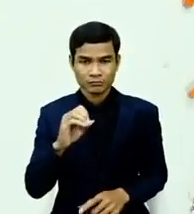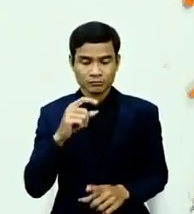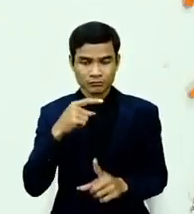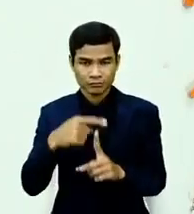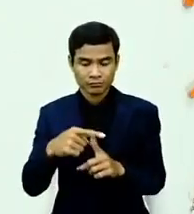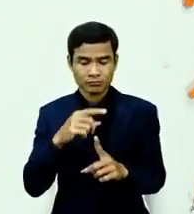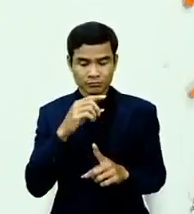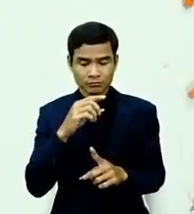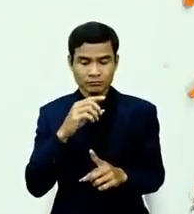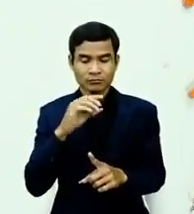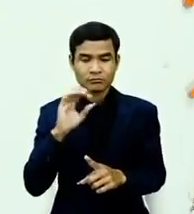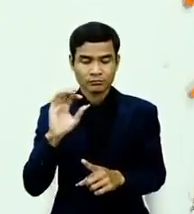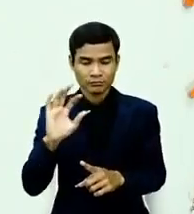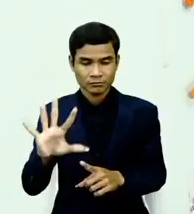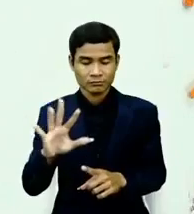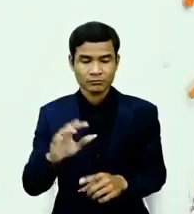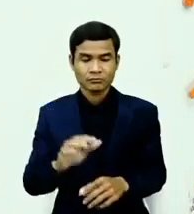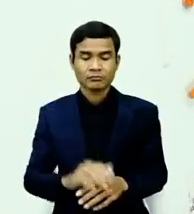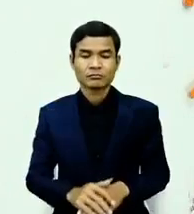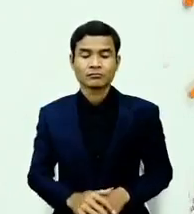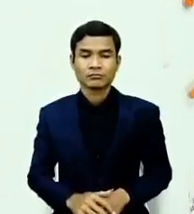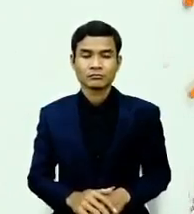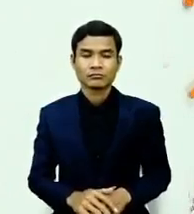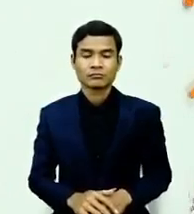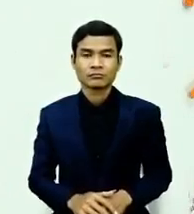ក5ស្មើ5